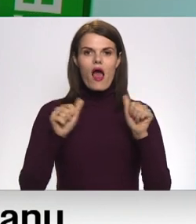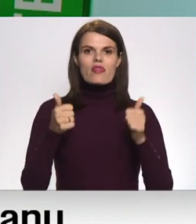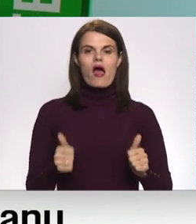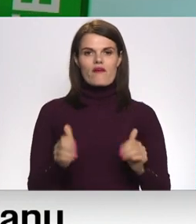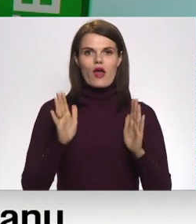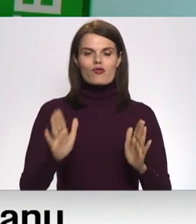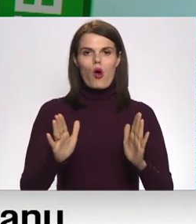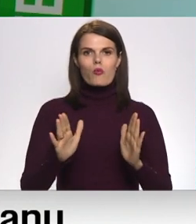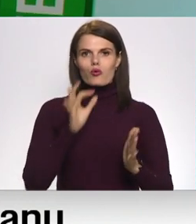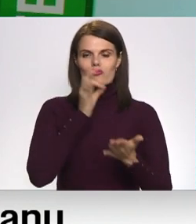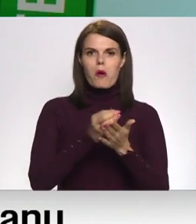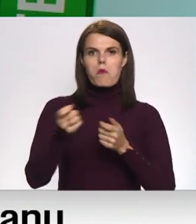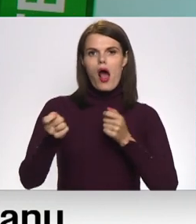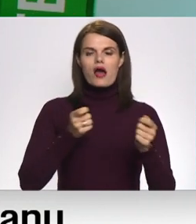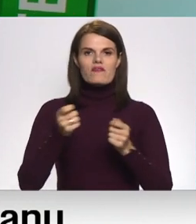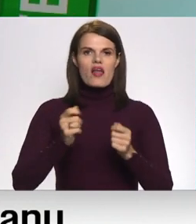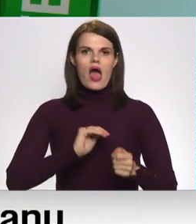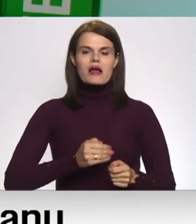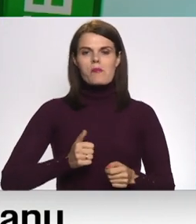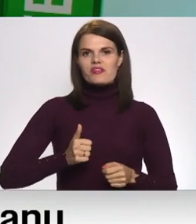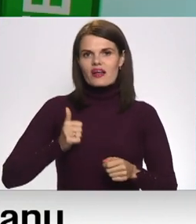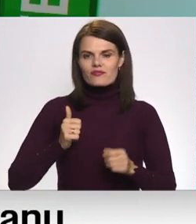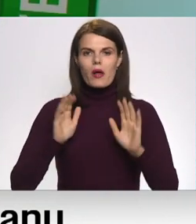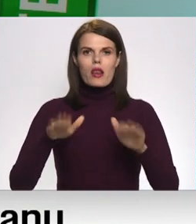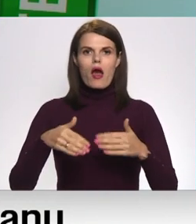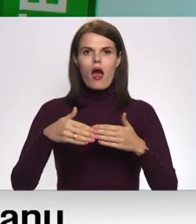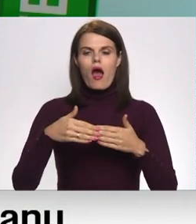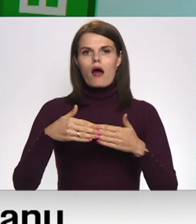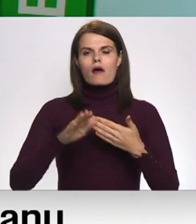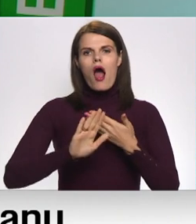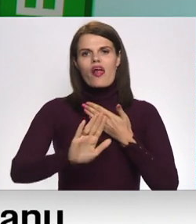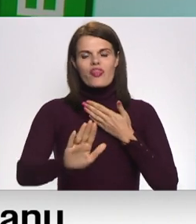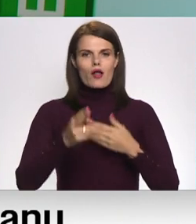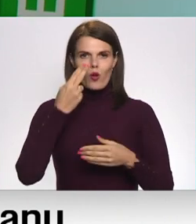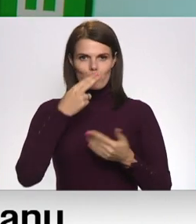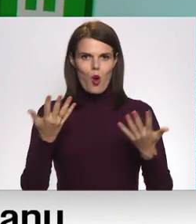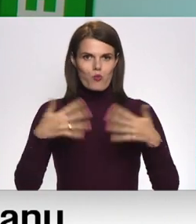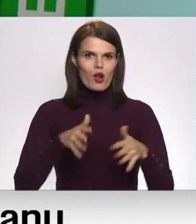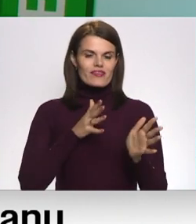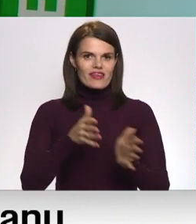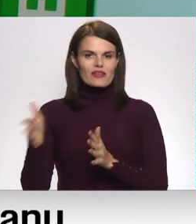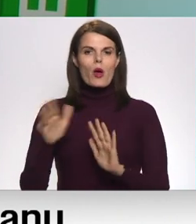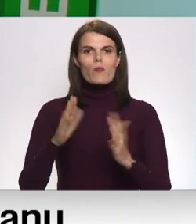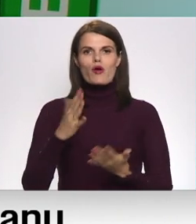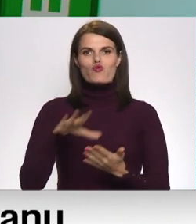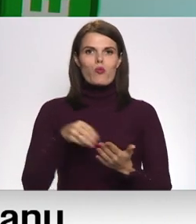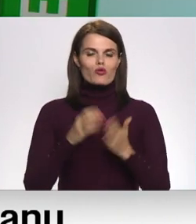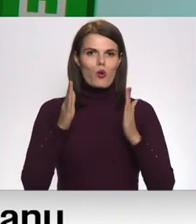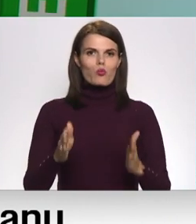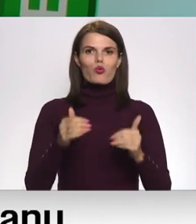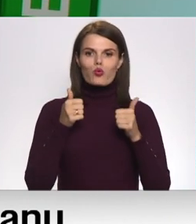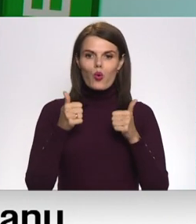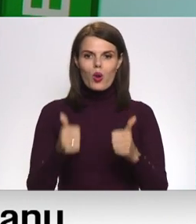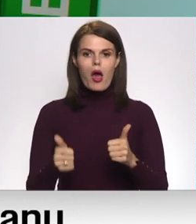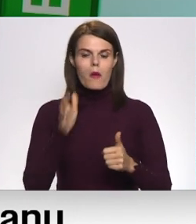pārvaldīts kapitāla sabiedrības, lai attālinātu viņus no politiskās ietekmes, bet joprojām nodrošinātu labu pārvaldību.